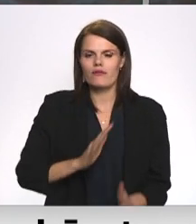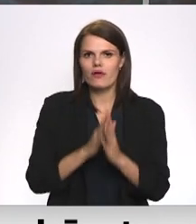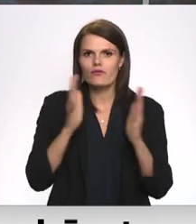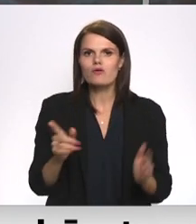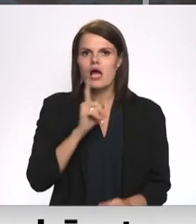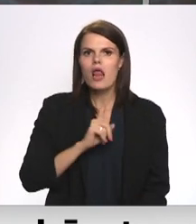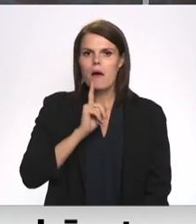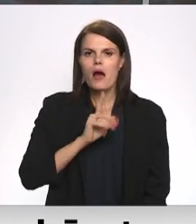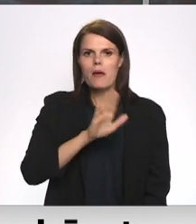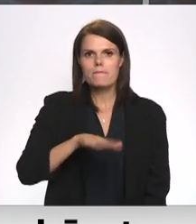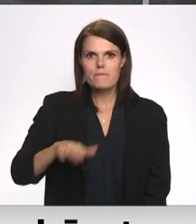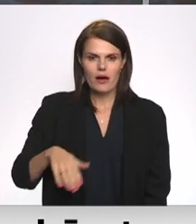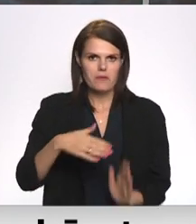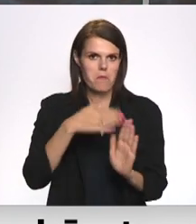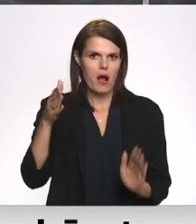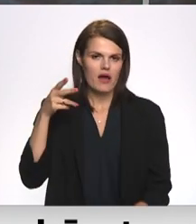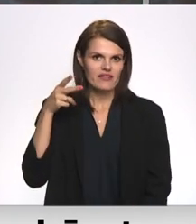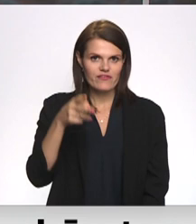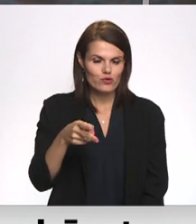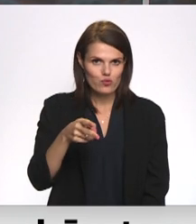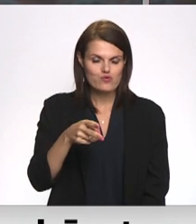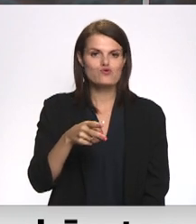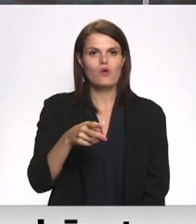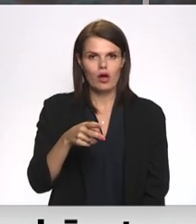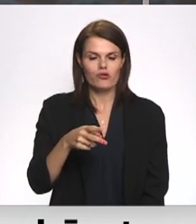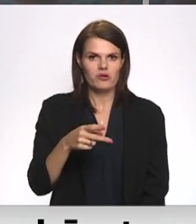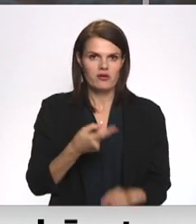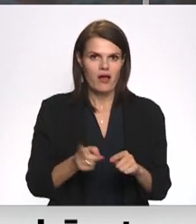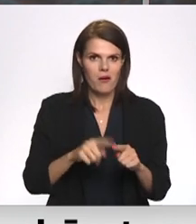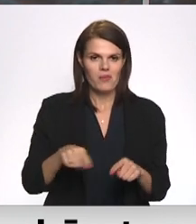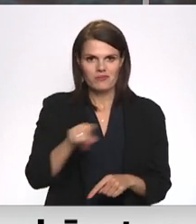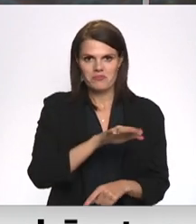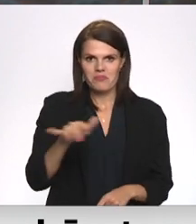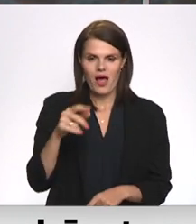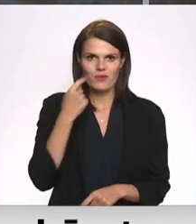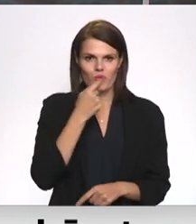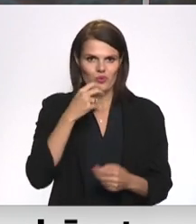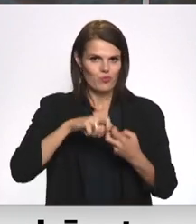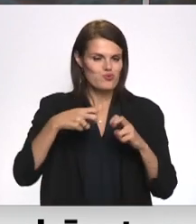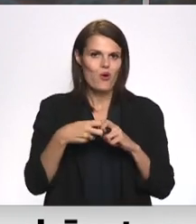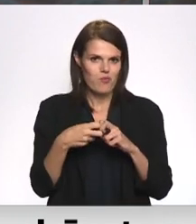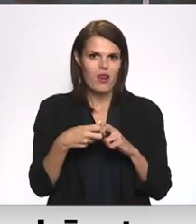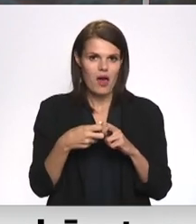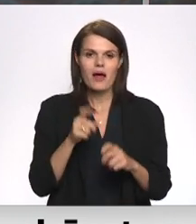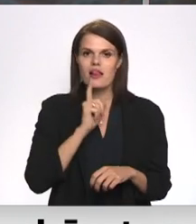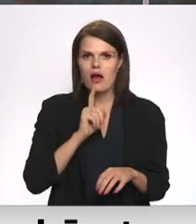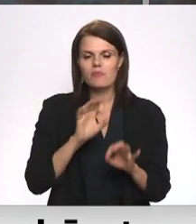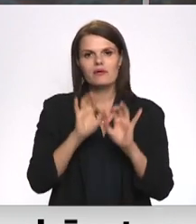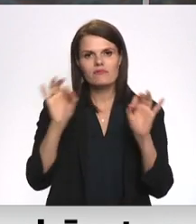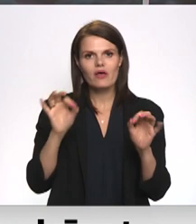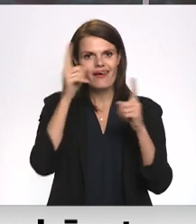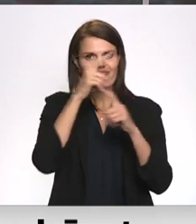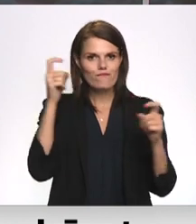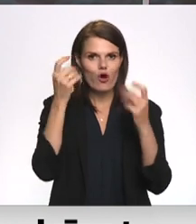bērnu, vairāk nekā 2000, un tas būtiski ietekmē mazo pacientu mutes veselības stāvokli. Tāpēc Liepājā sākta informatīva